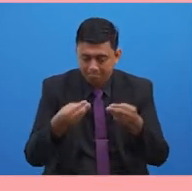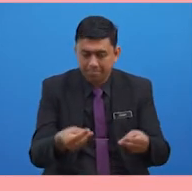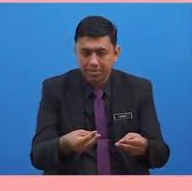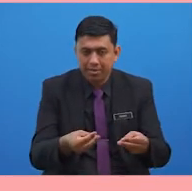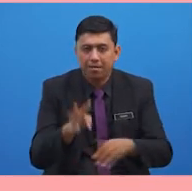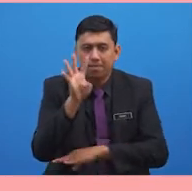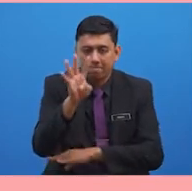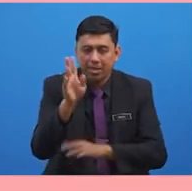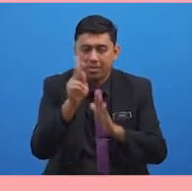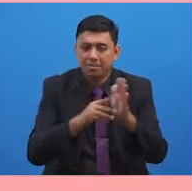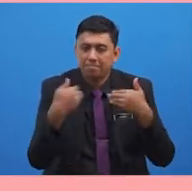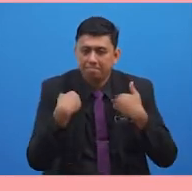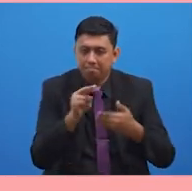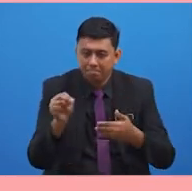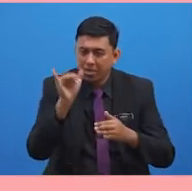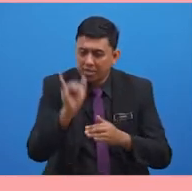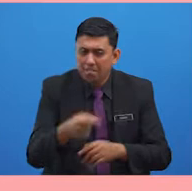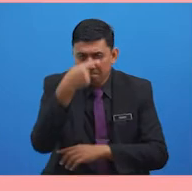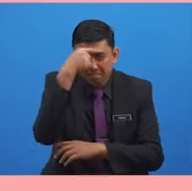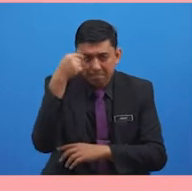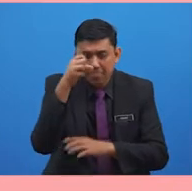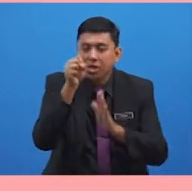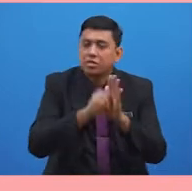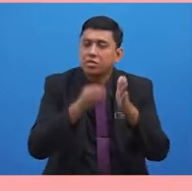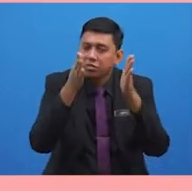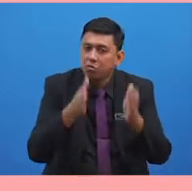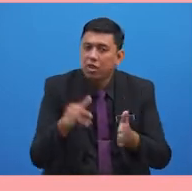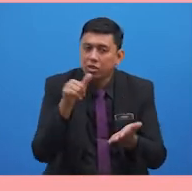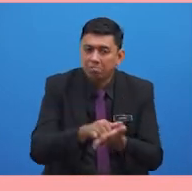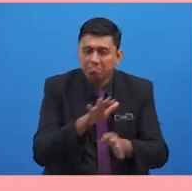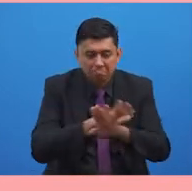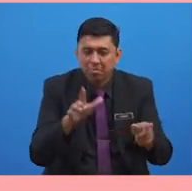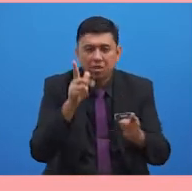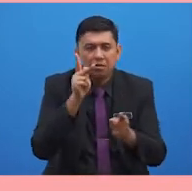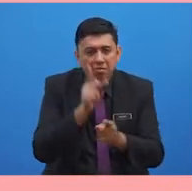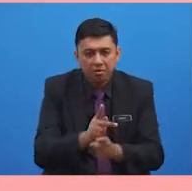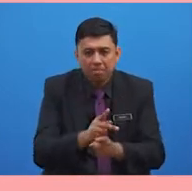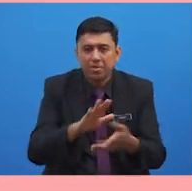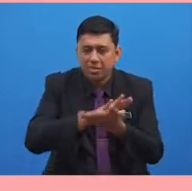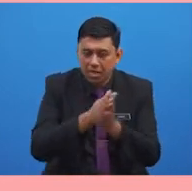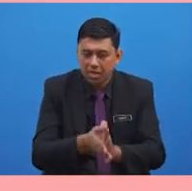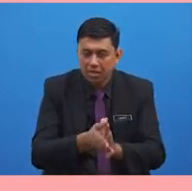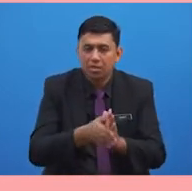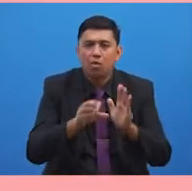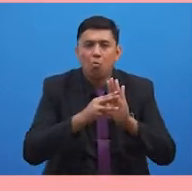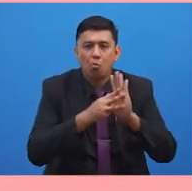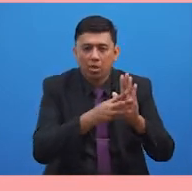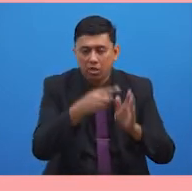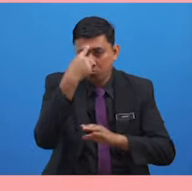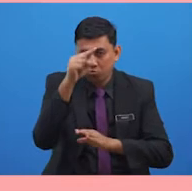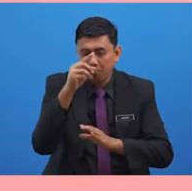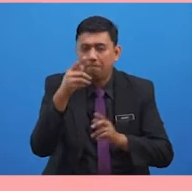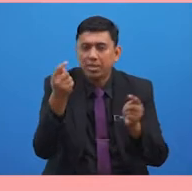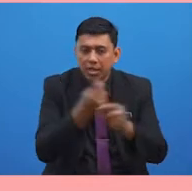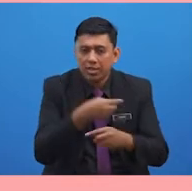berikan 4 keadaan yang menyebabkan seseorang itu tidak layak menjadi calon untuk